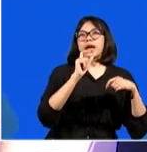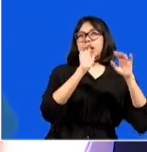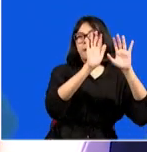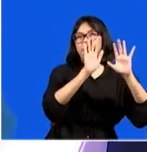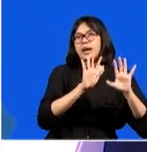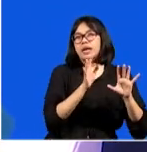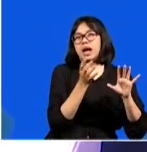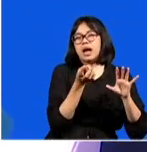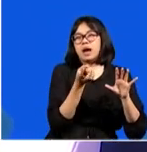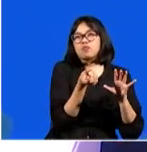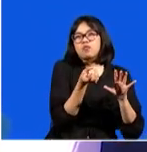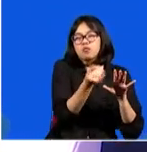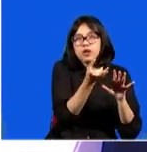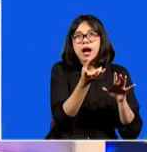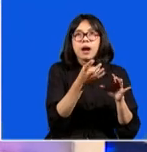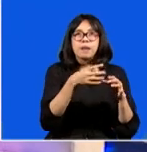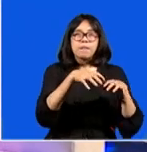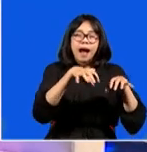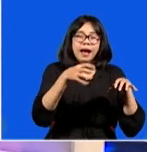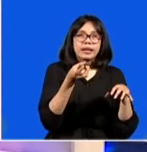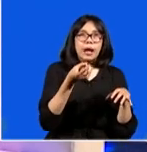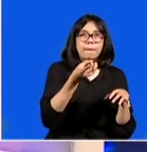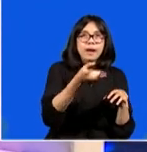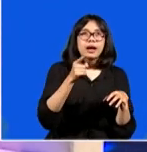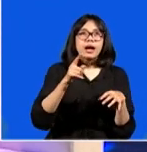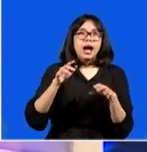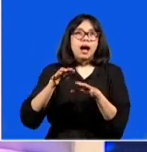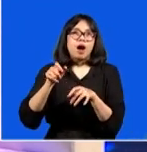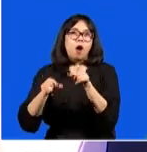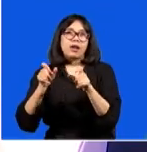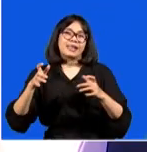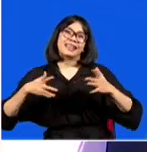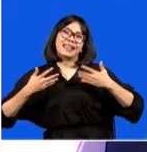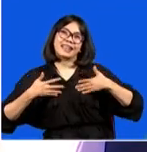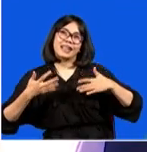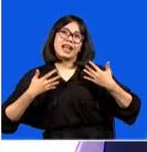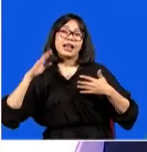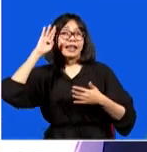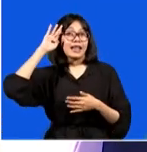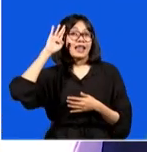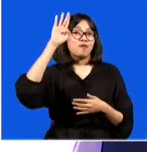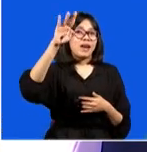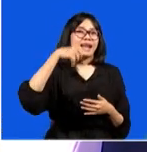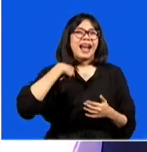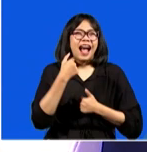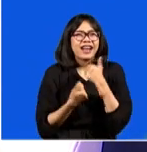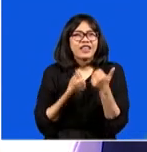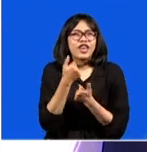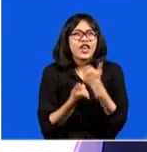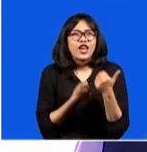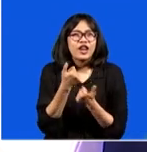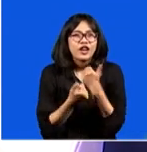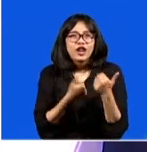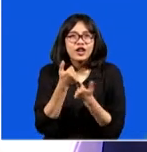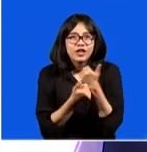jadi mereka sangat antusias itu pak jadi untuk kedepannya saya akan aktif terus di kegiatan ini dan